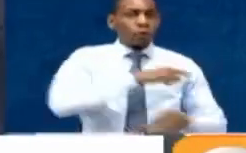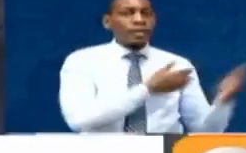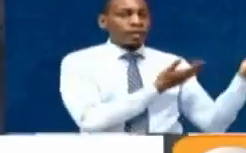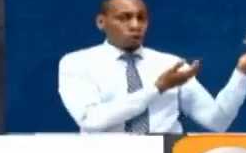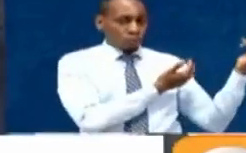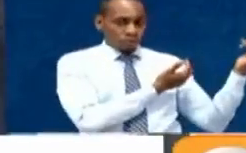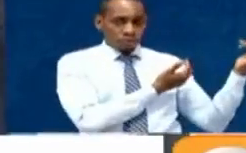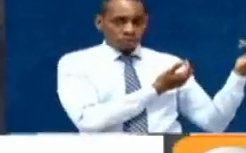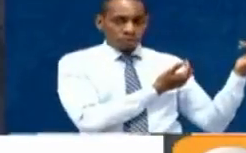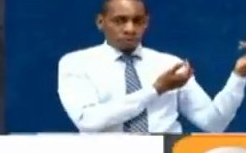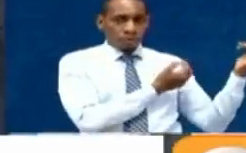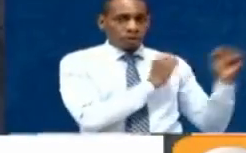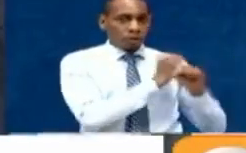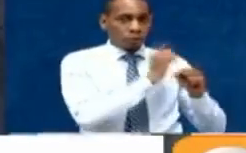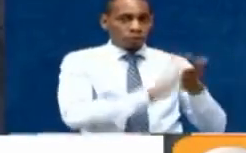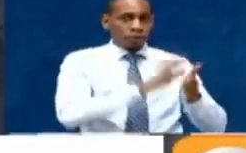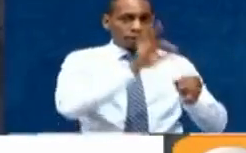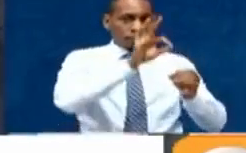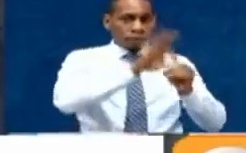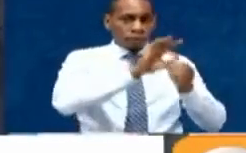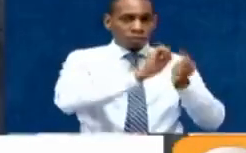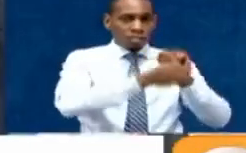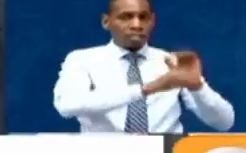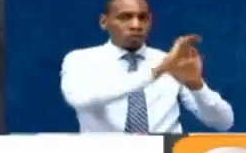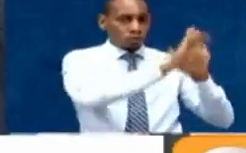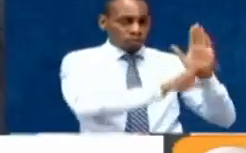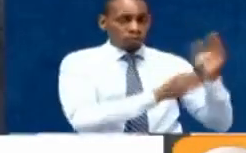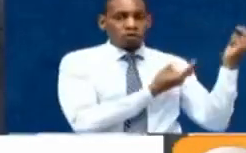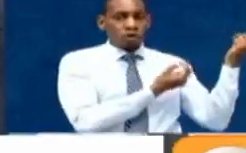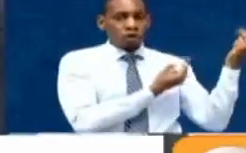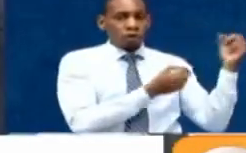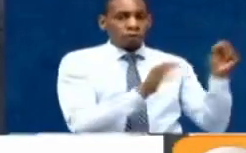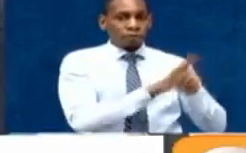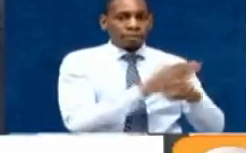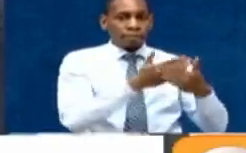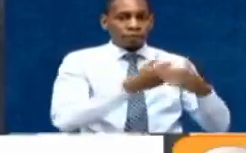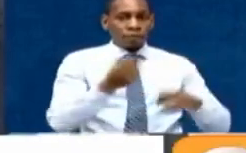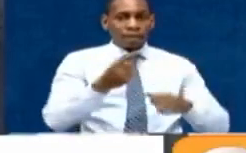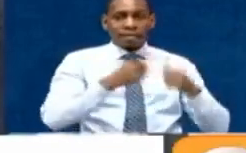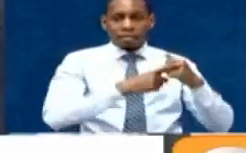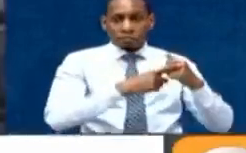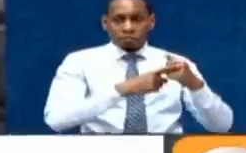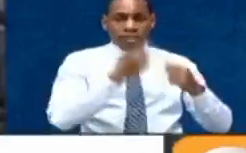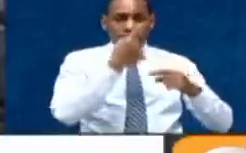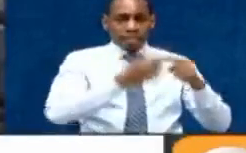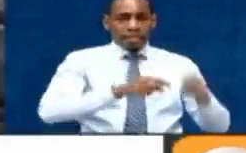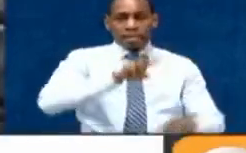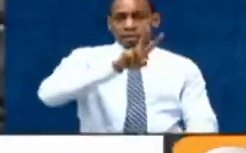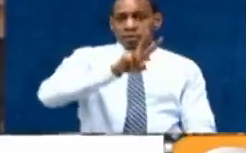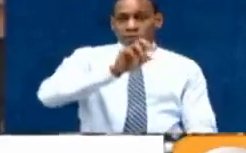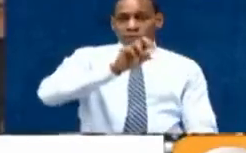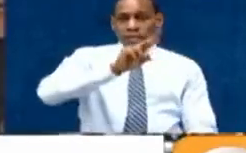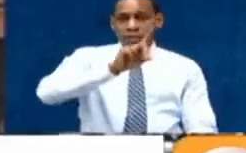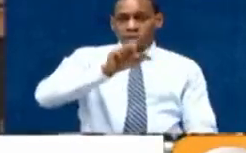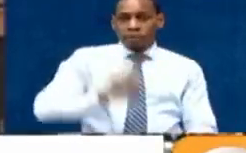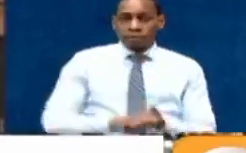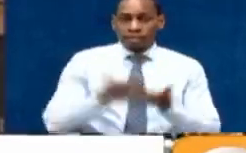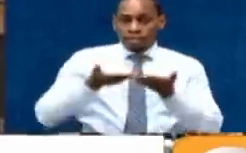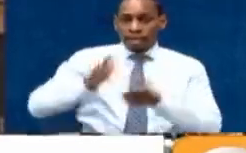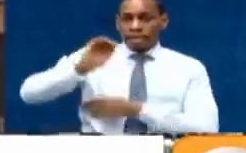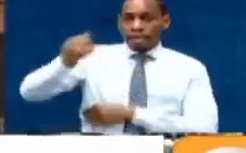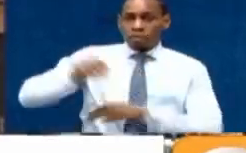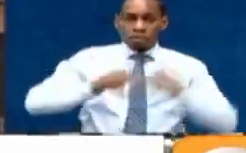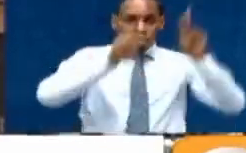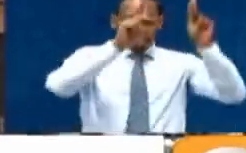do a referendum, hopefully by June this year. Kufikia sasa kaunti